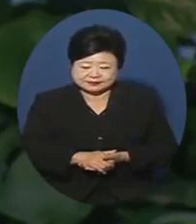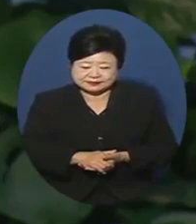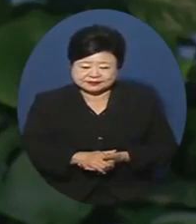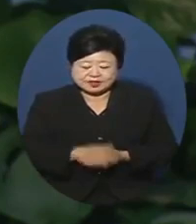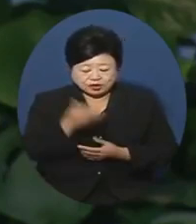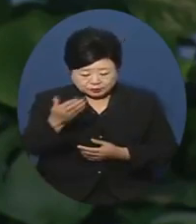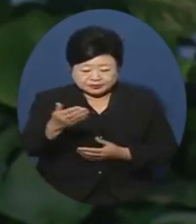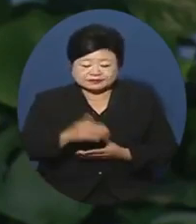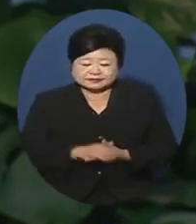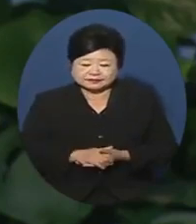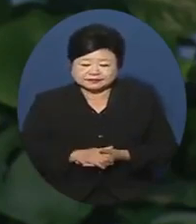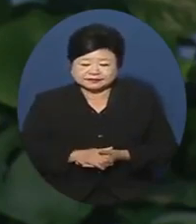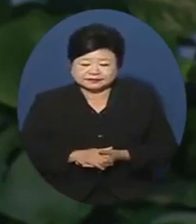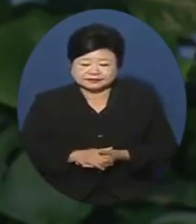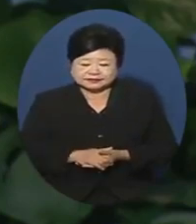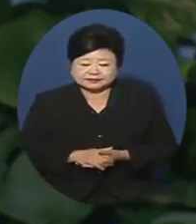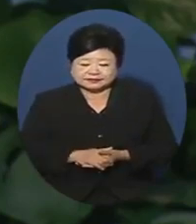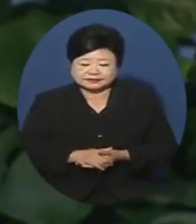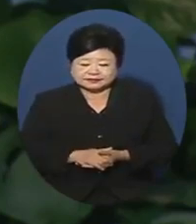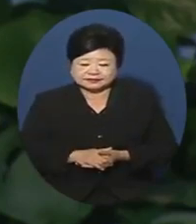예.